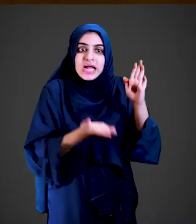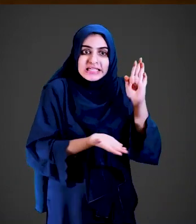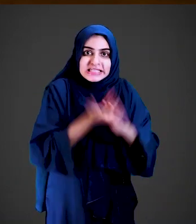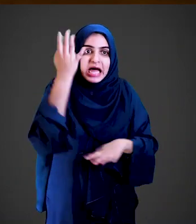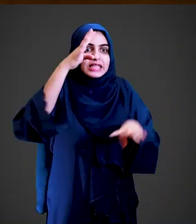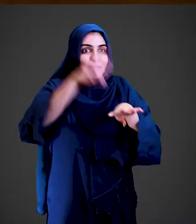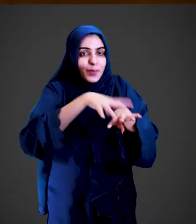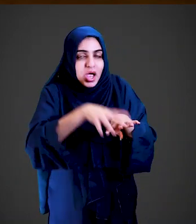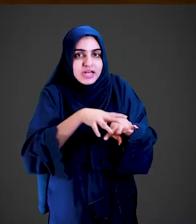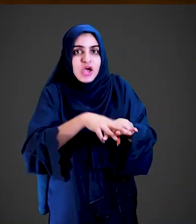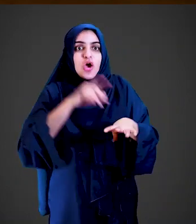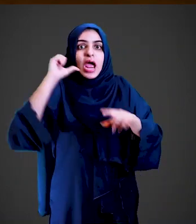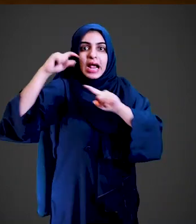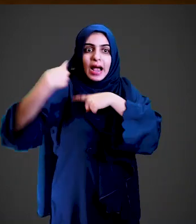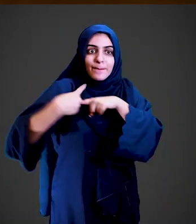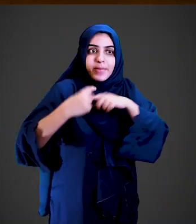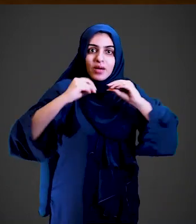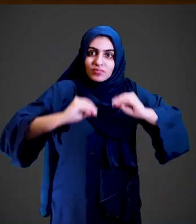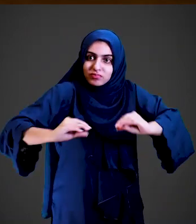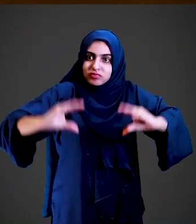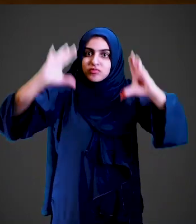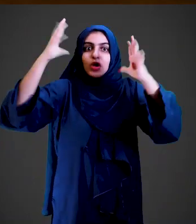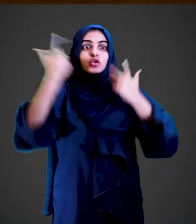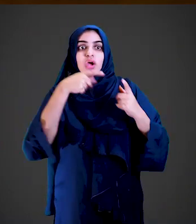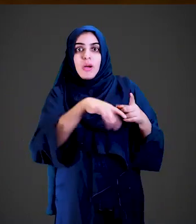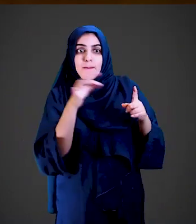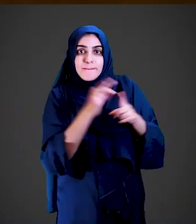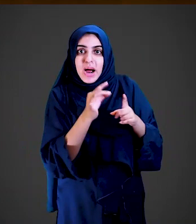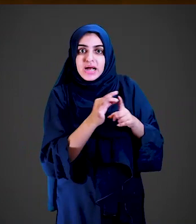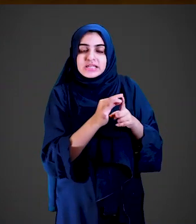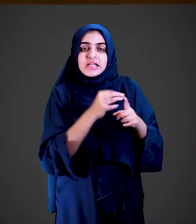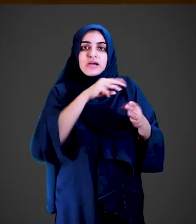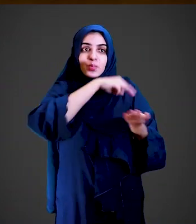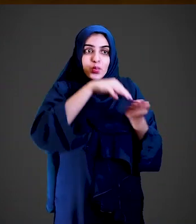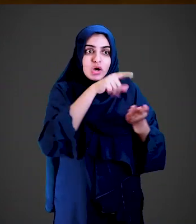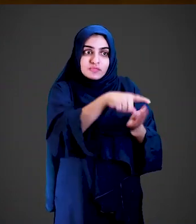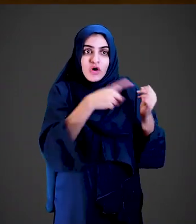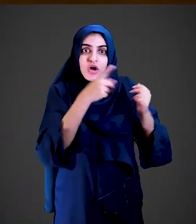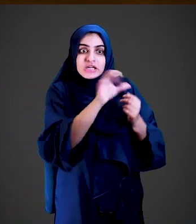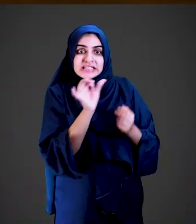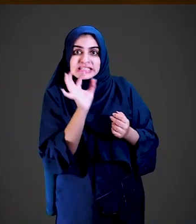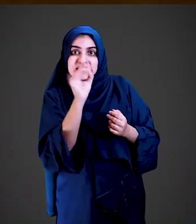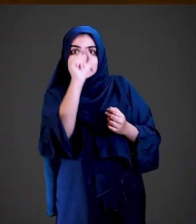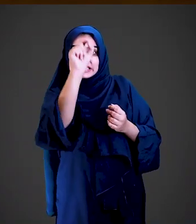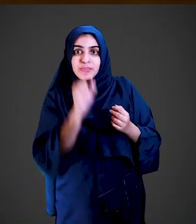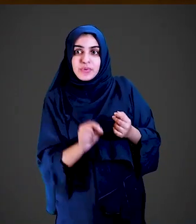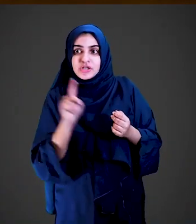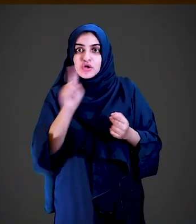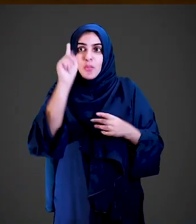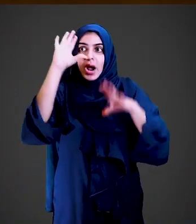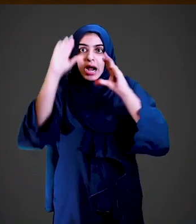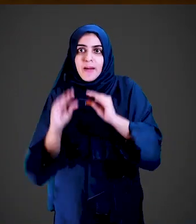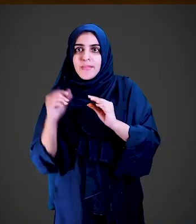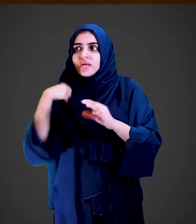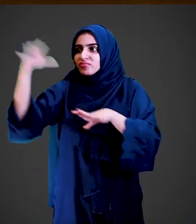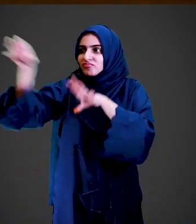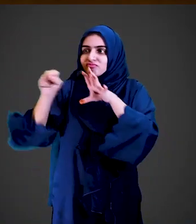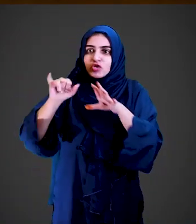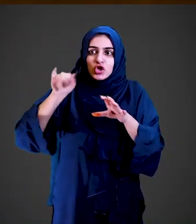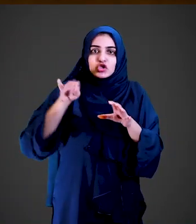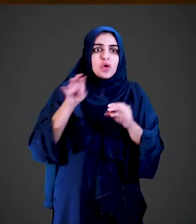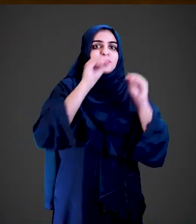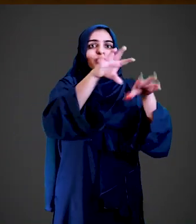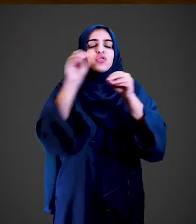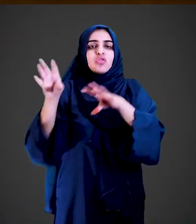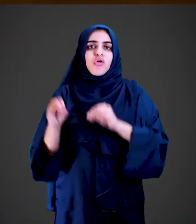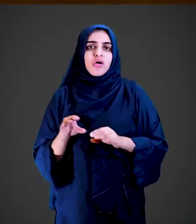کہ اس ملک کی بنیادی ضرورت ہے جس میں ساٹھ فیصد یوت ہے ہمارے پاس تو اس کو یوٹیلائز کیا جائے اس وجہ سے اس کو کبھی کبھی کہا جاتا ہے